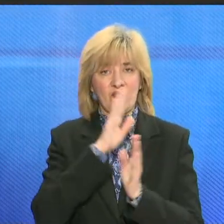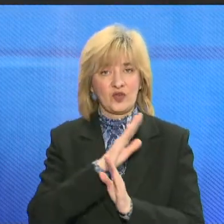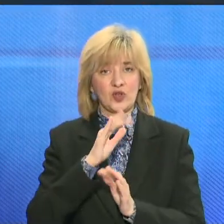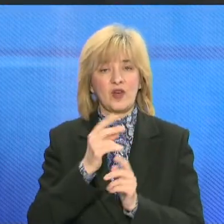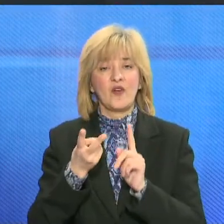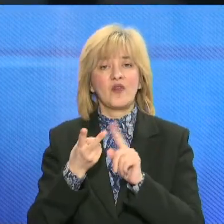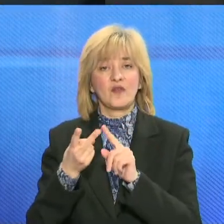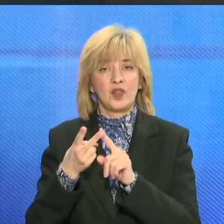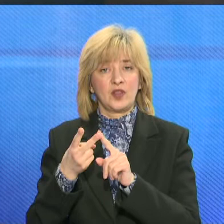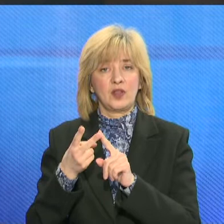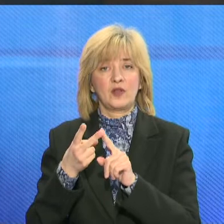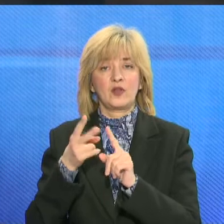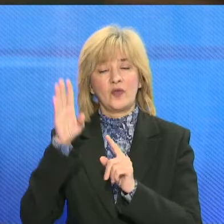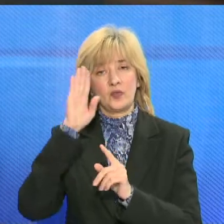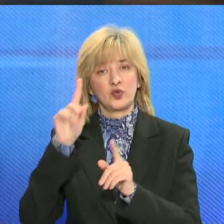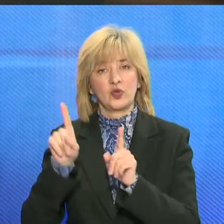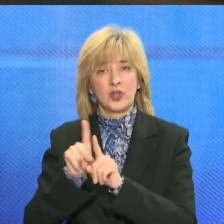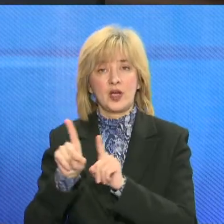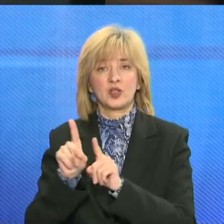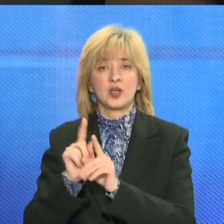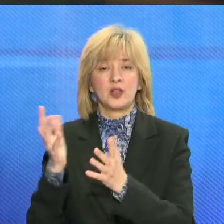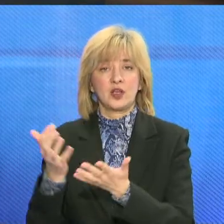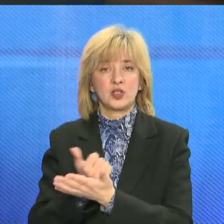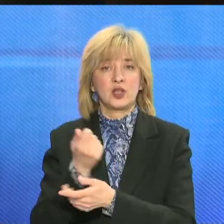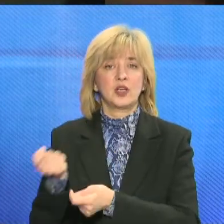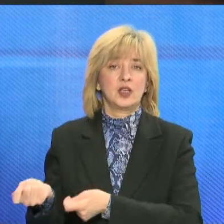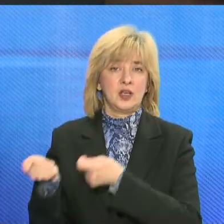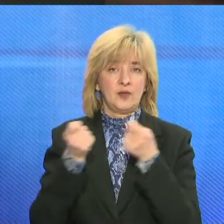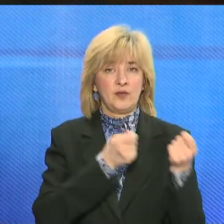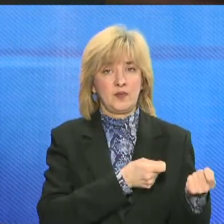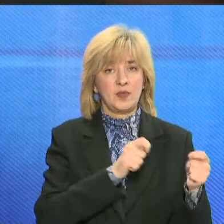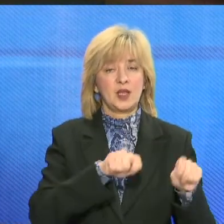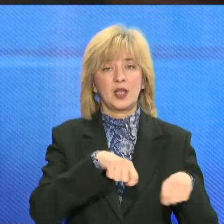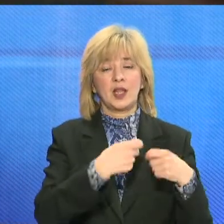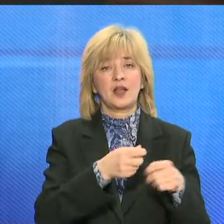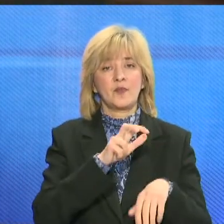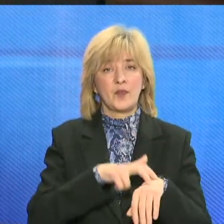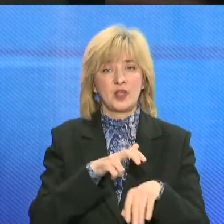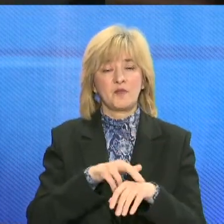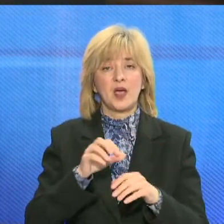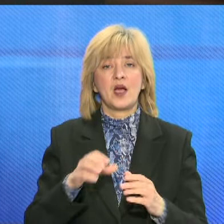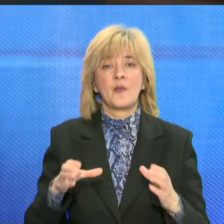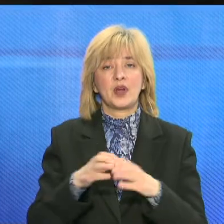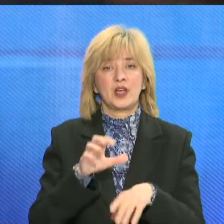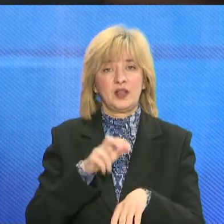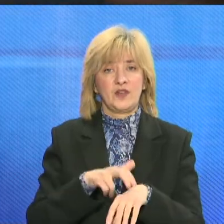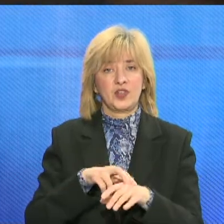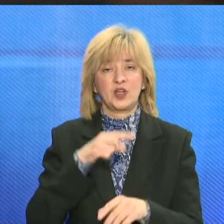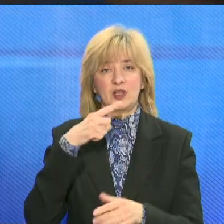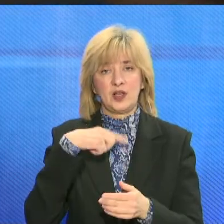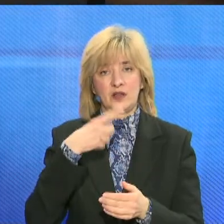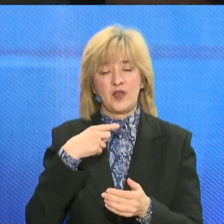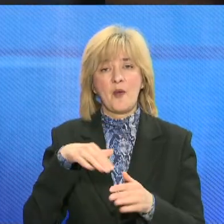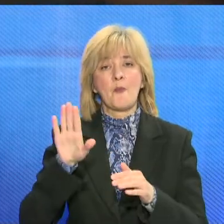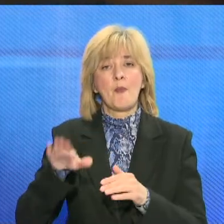шукали иншего мужчину, якого так само вынесли на улицу, где передали медикам. Бригада худкой допомоги констатовала. Молодший брат